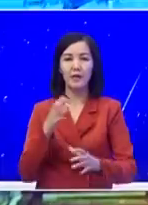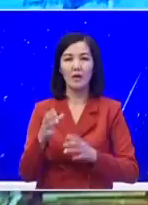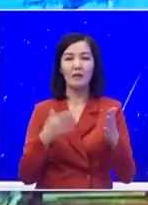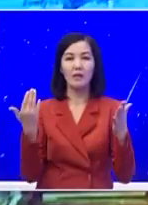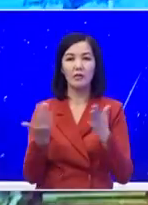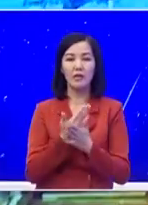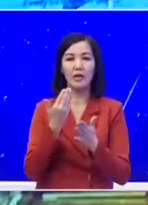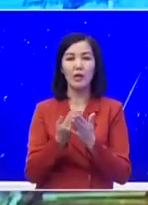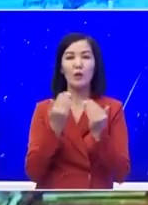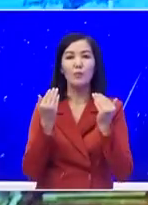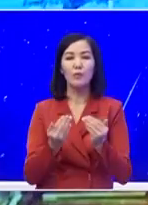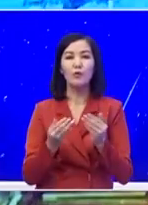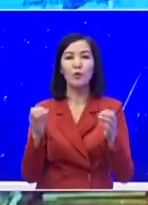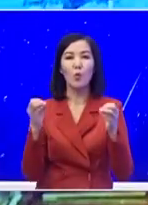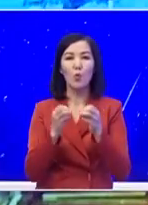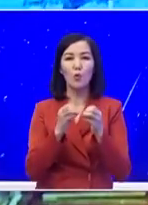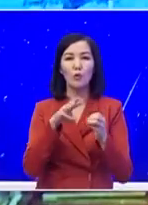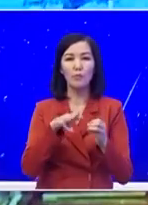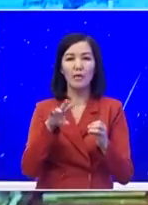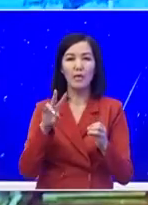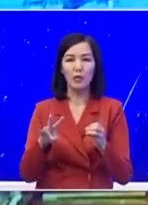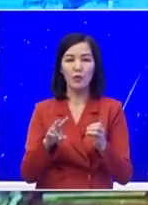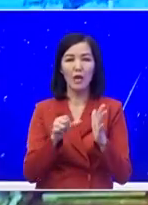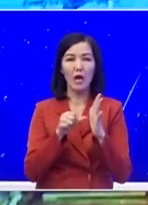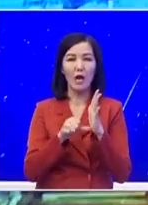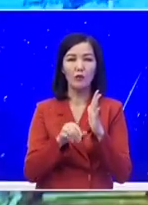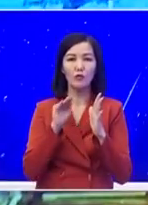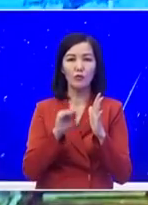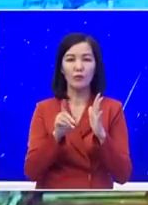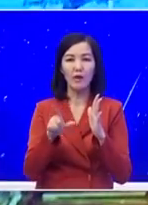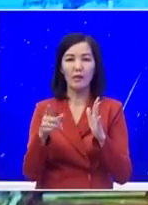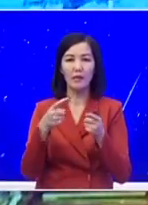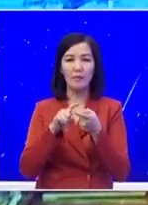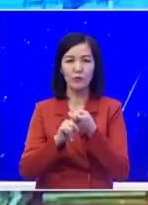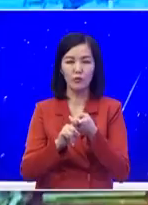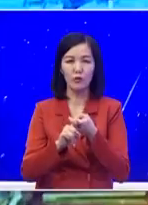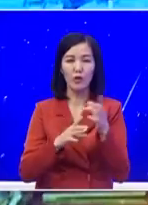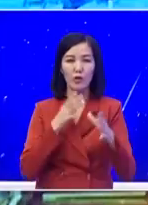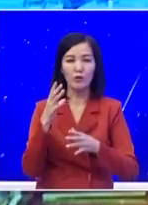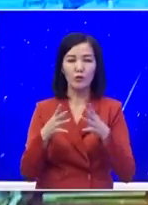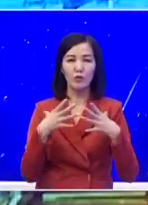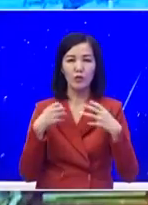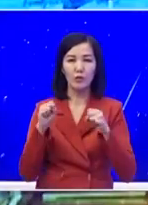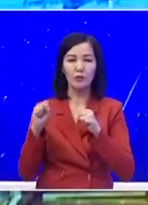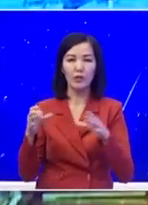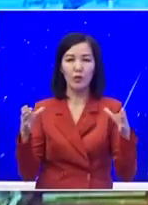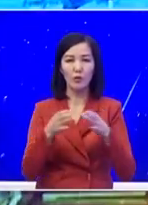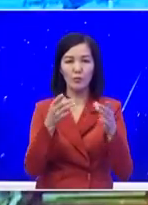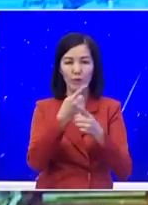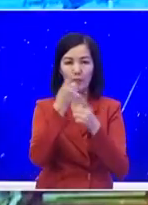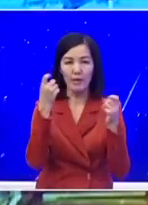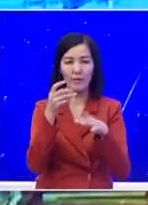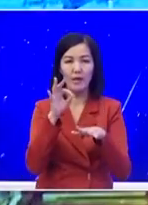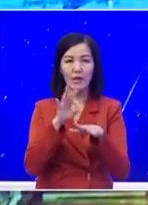Шартарапты шолайығы. Бүгінде әлемде 10 миллион 600 мыңнан аса адам коронавирус жұқтырған. Дүниежүзілік денсаулық сақтау ұйымының мәліметіне сүйенсек,